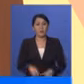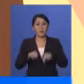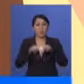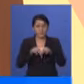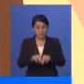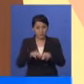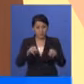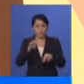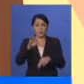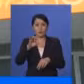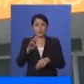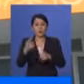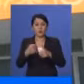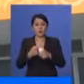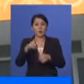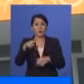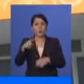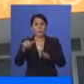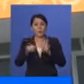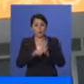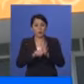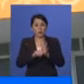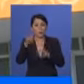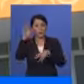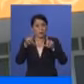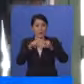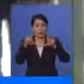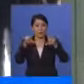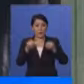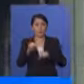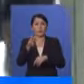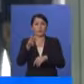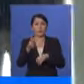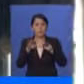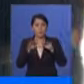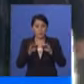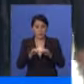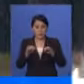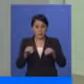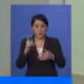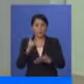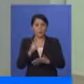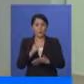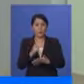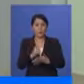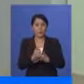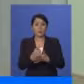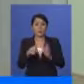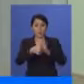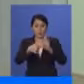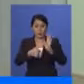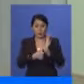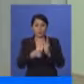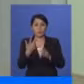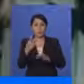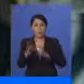Петропавлдағы Қожаберген Жырау атындағы 6 орта мектептің бұрынғы ғимараты 200 оқушыға шақталған болатын. Десе де ол жерде 600 бала